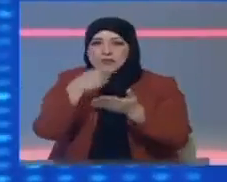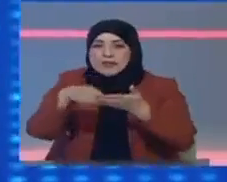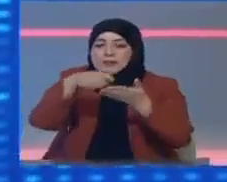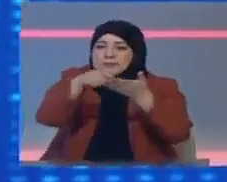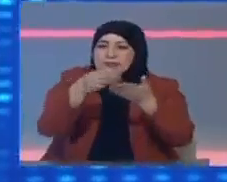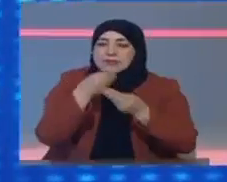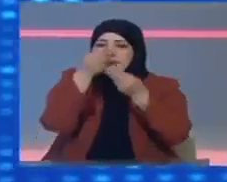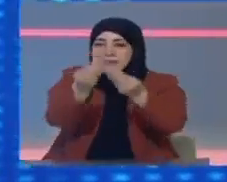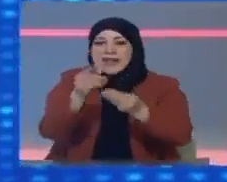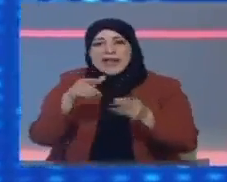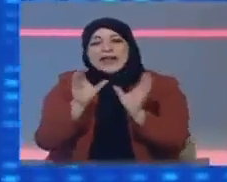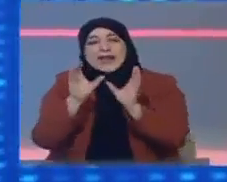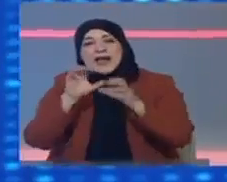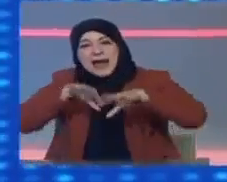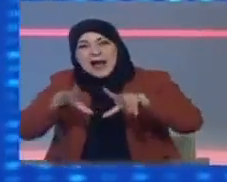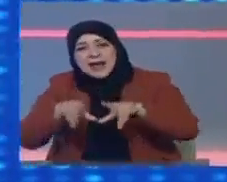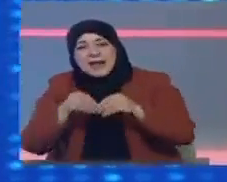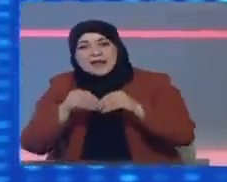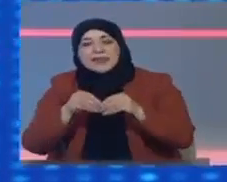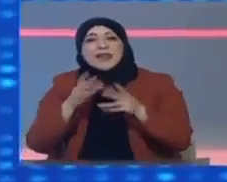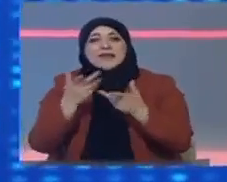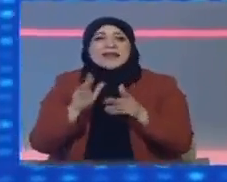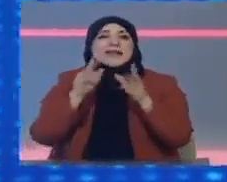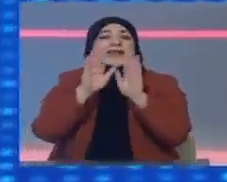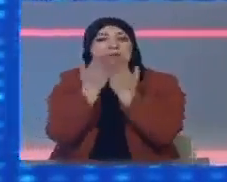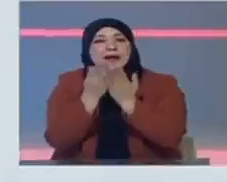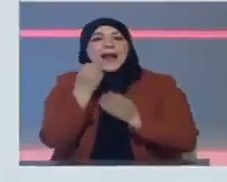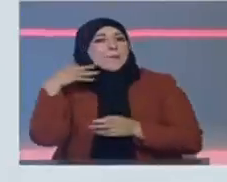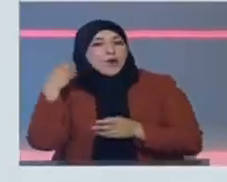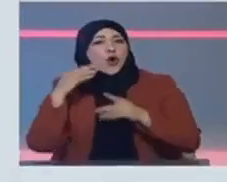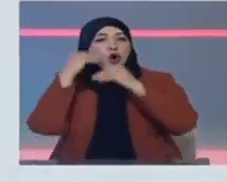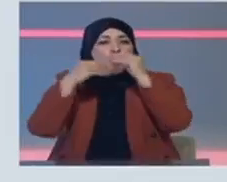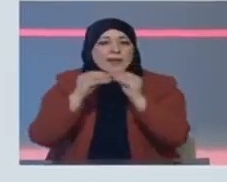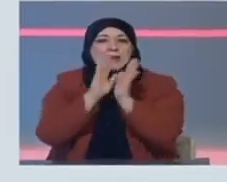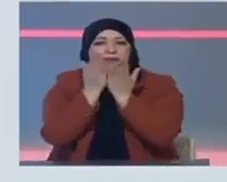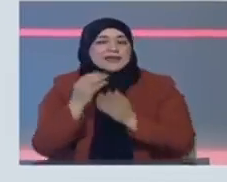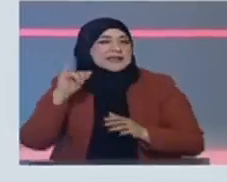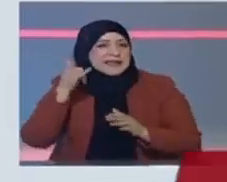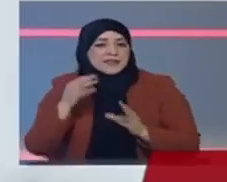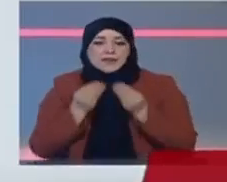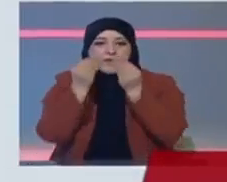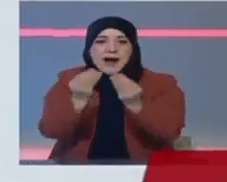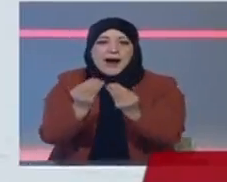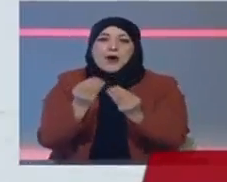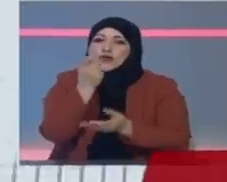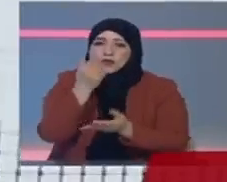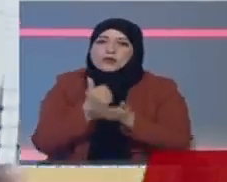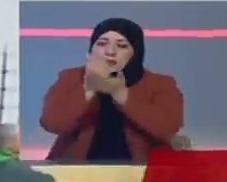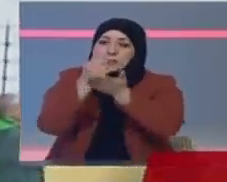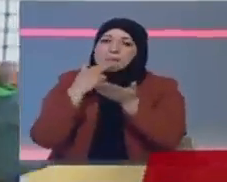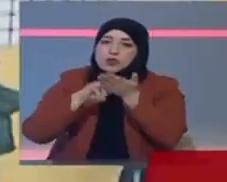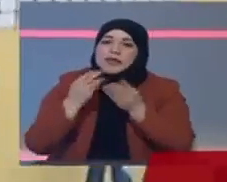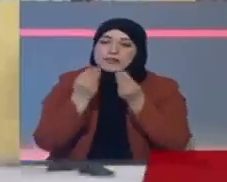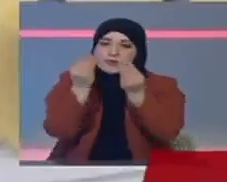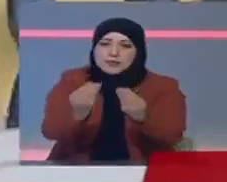الاستثنائيه والظرفيه لفائده العائلات المعوزه والعائلات محدوده الدخل ضمن حزمه الاجراءات المعلنه للحد